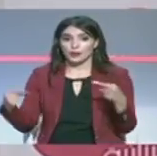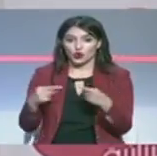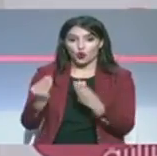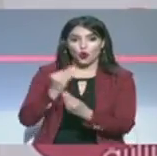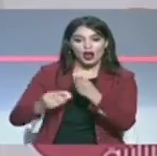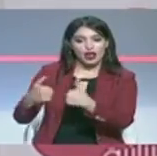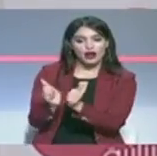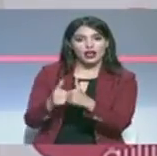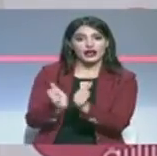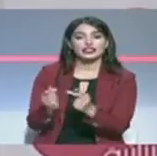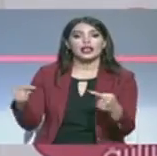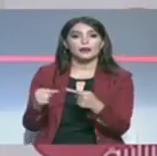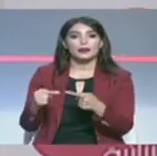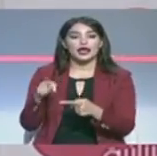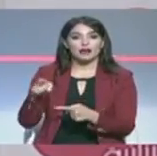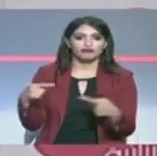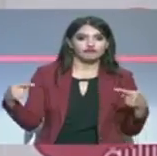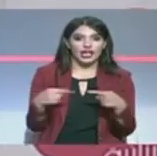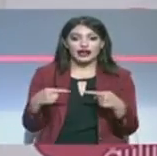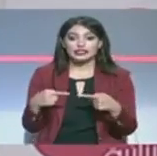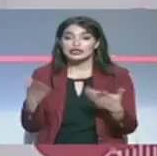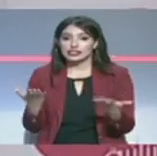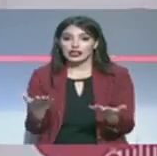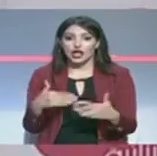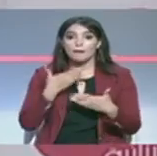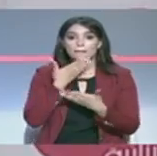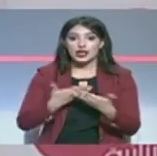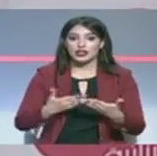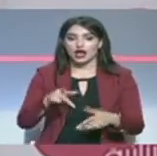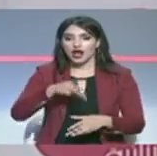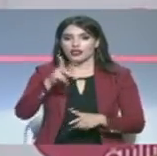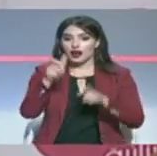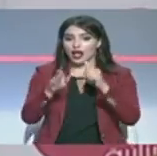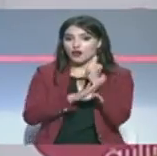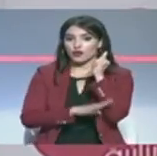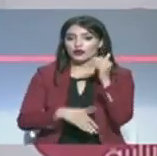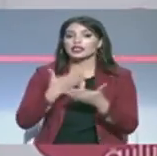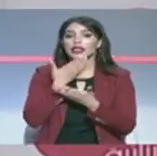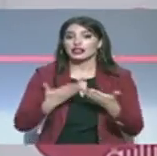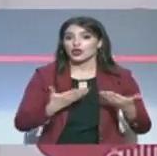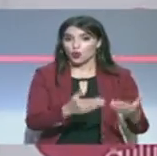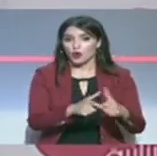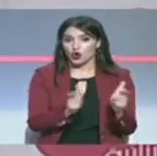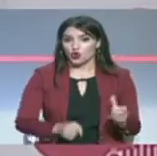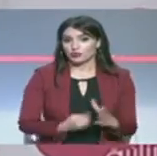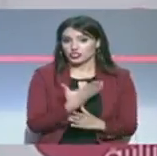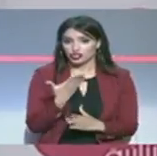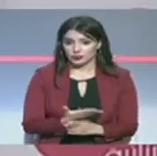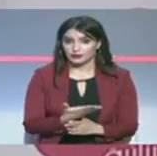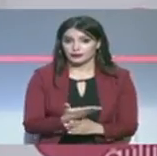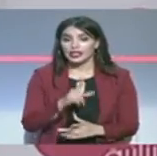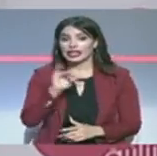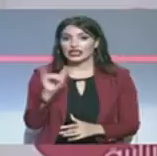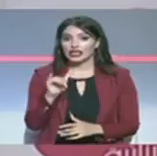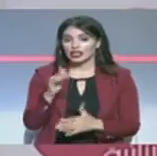الكتل المصنفة في المعارضة هي اللي العكس، الكتل التي لم تمنح بأغلبية أعضائها ثقتها لحكومة هشام المشيشي، واللي